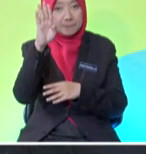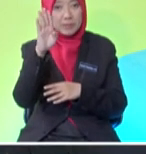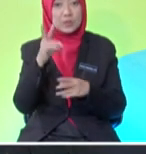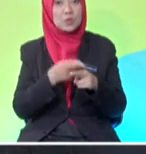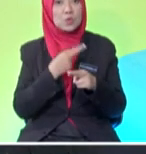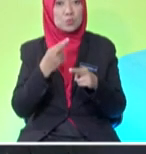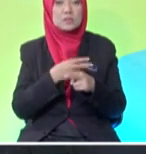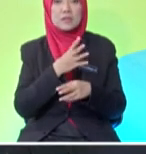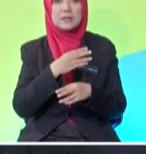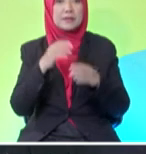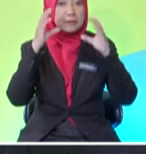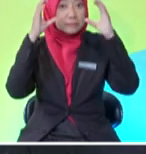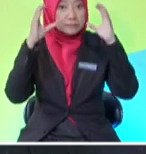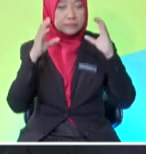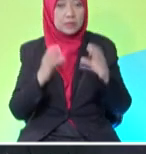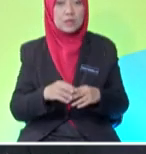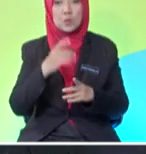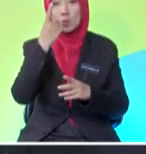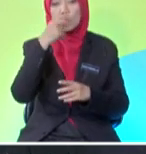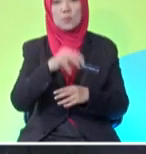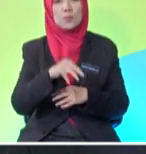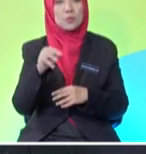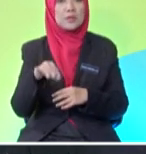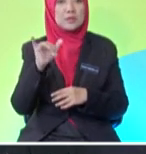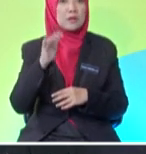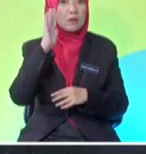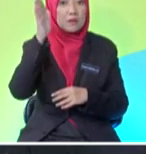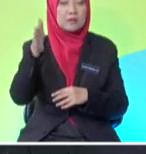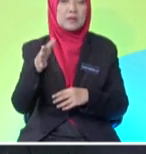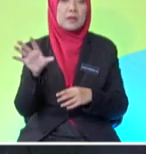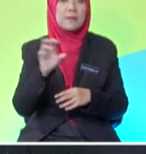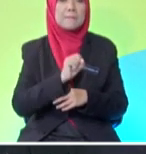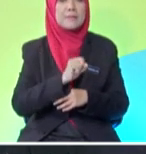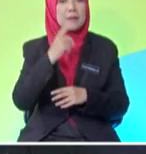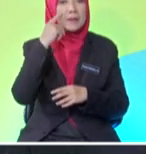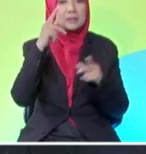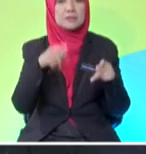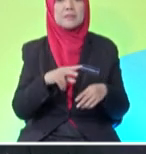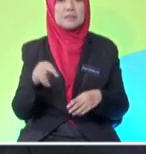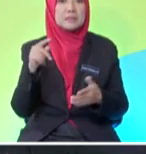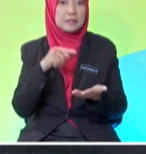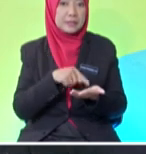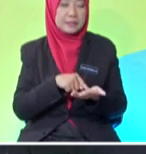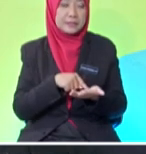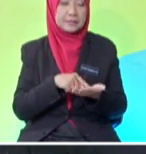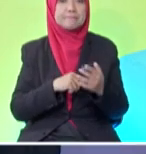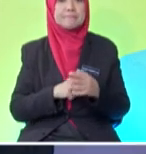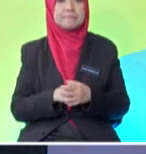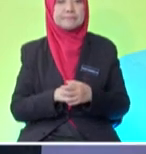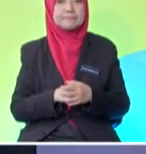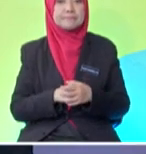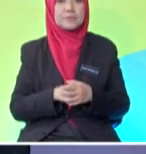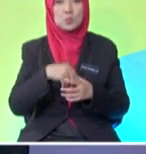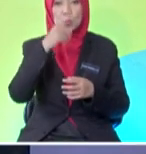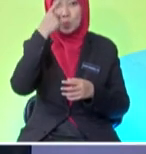dan tips kepada murid-murid kita yang akan mengambil mata pelajaran ini Terima kasih baik jadi untuk